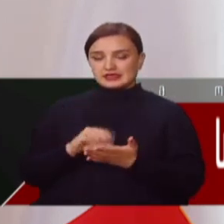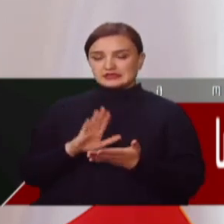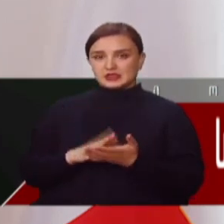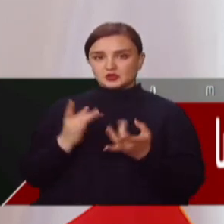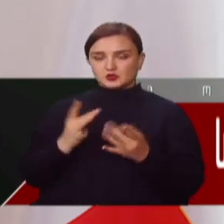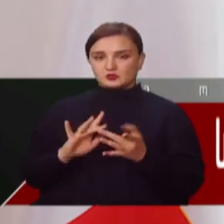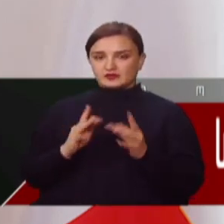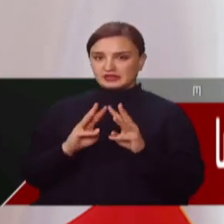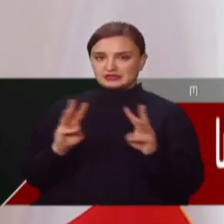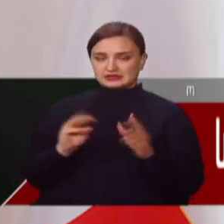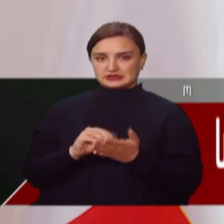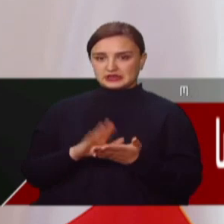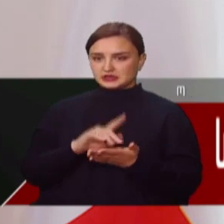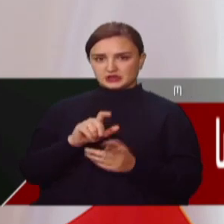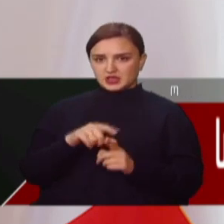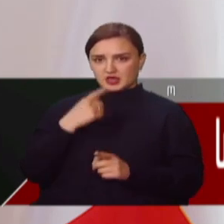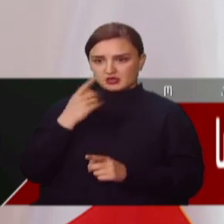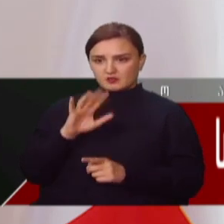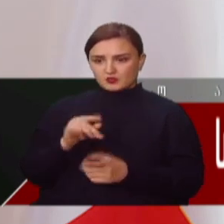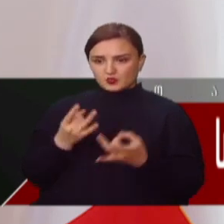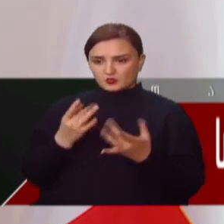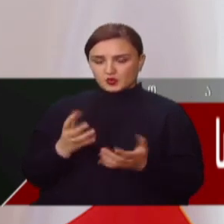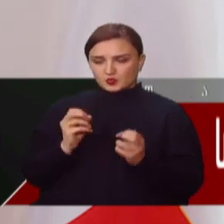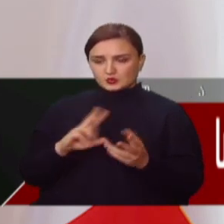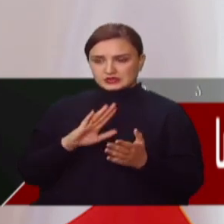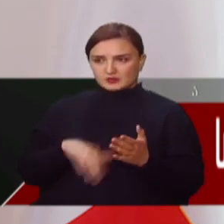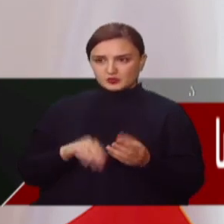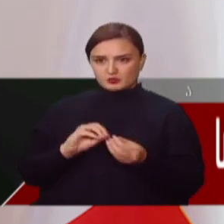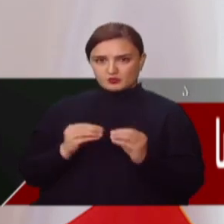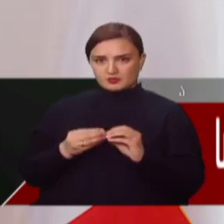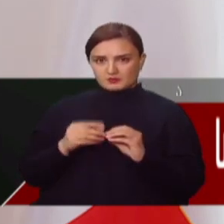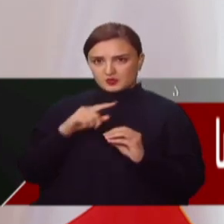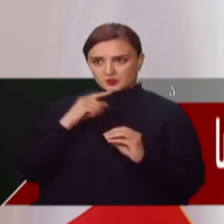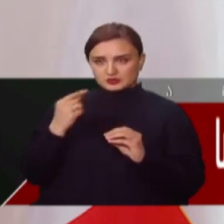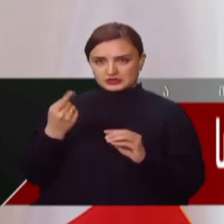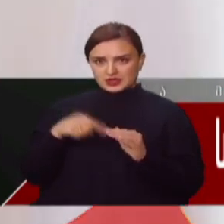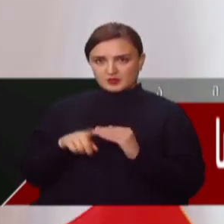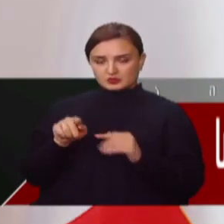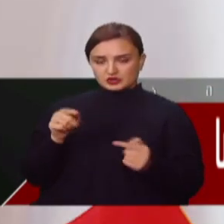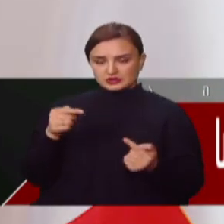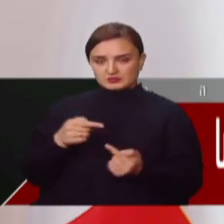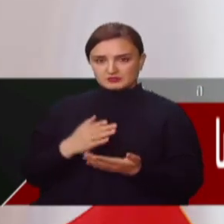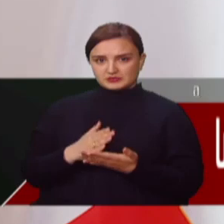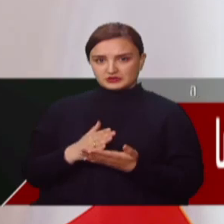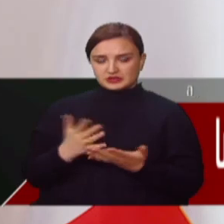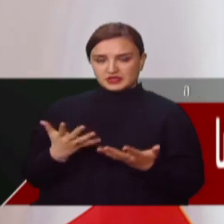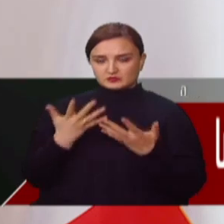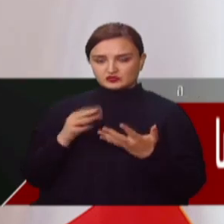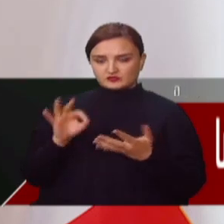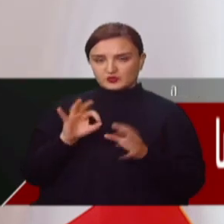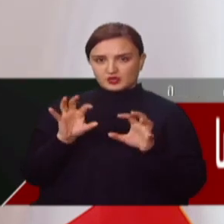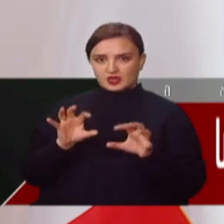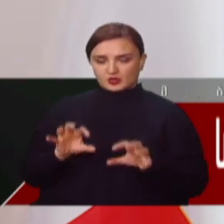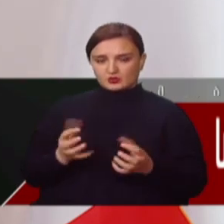გაიარეთ. რეგისტრაცია არ ამბობენ. იქ ამბობენ, რომ უსაფრთხოების ამოცანა დადგა რუსეთიდან გამომდინარე და ეს ზომებით შესაბამისია. შენ როცა გამჭვირვალობის კანონს იღებ